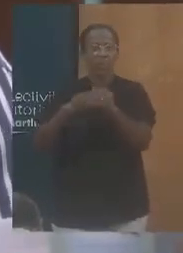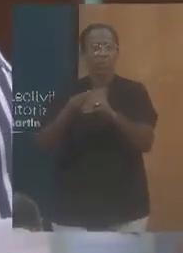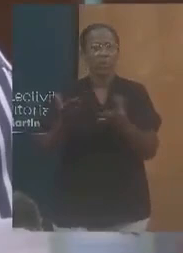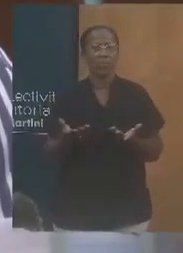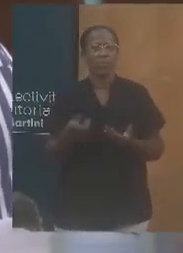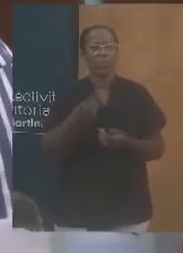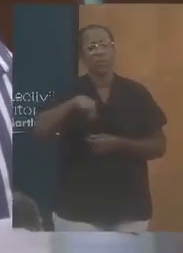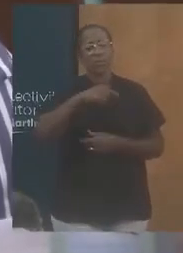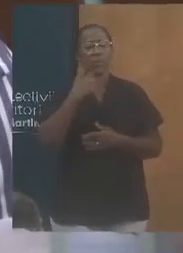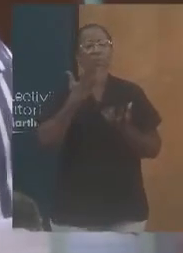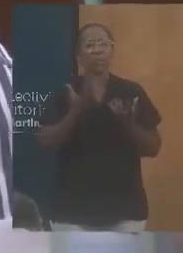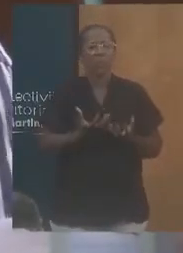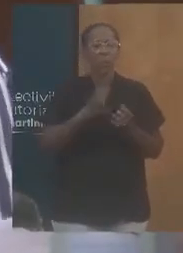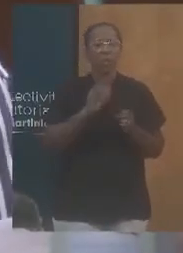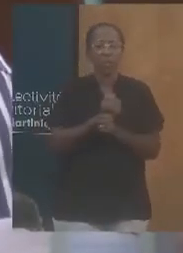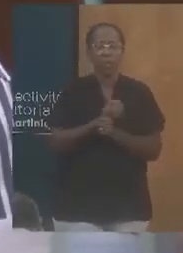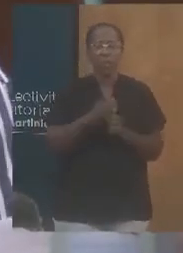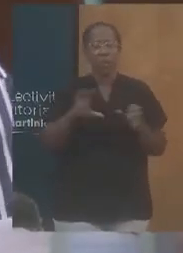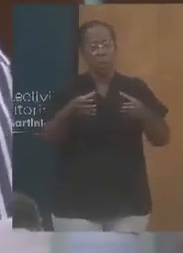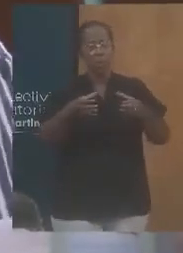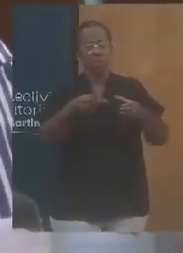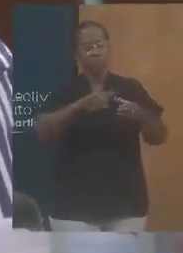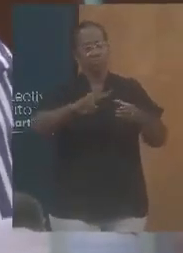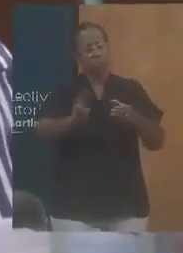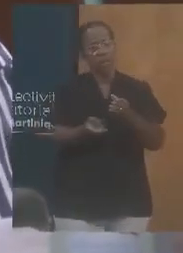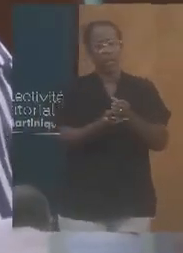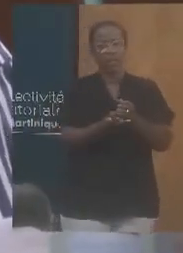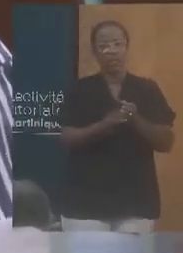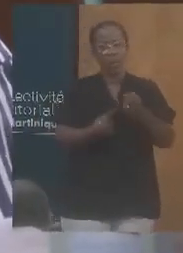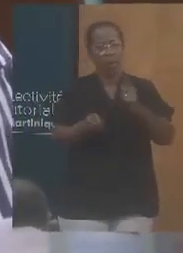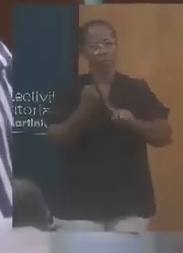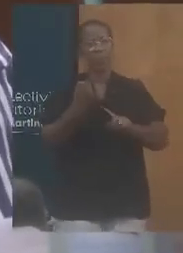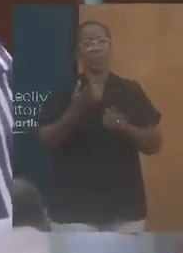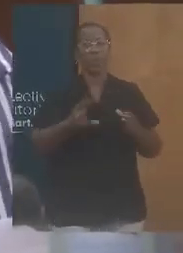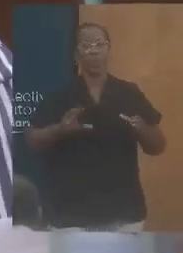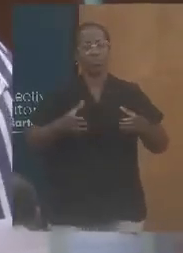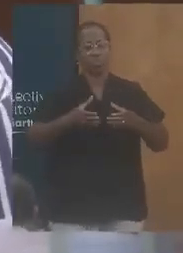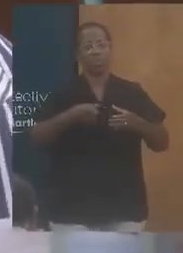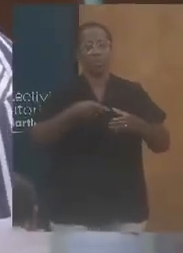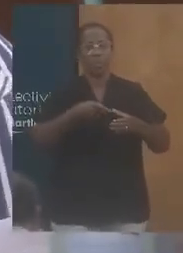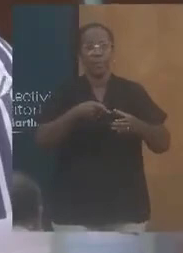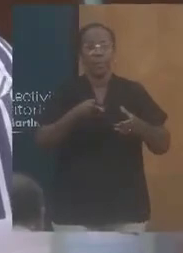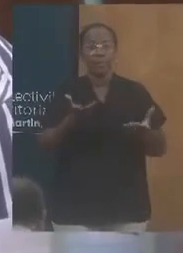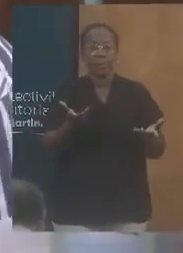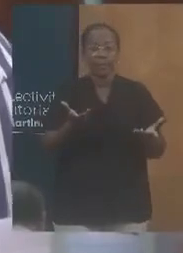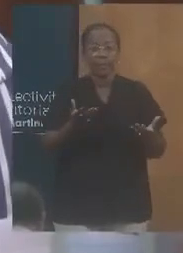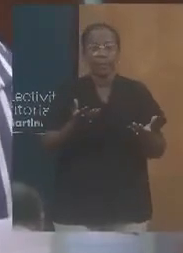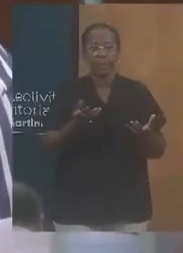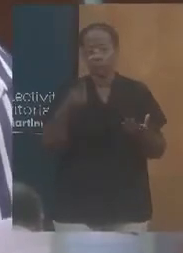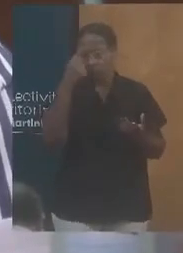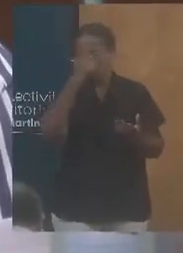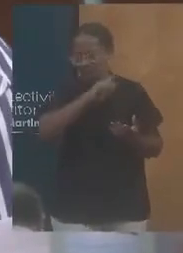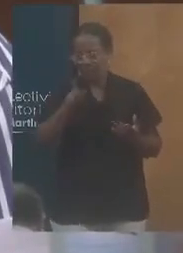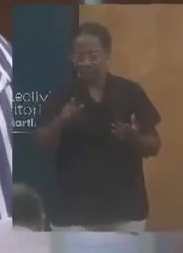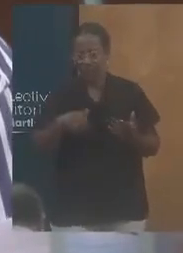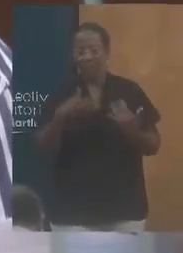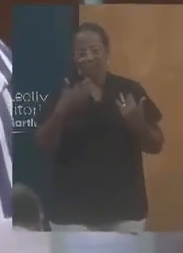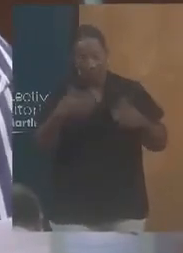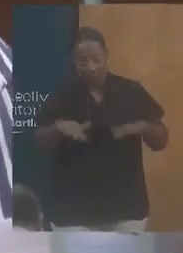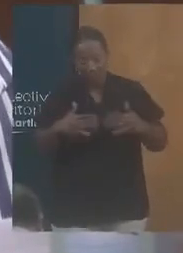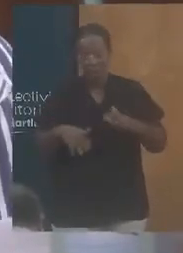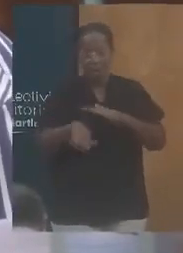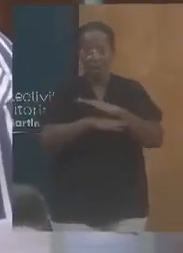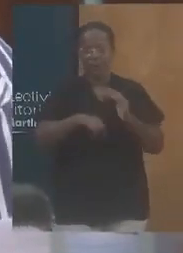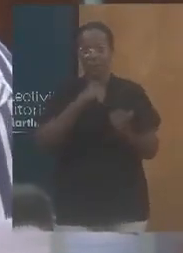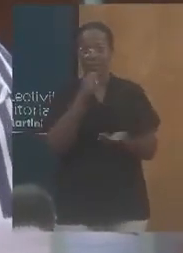arriver avec une délégation avec un bon rapport de force, puisque d'abord, je pense qu'il ne faut pas abroger notre décision,